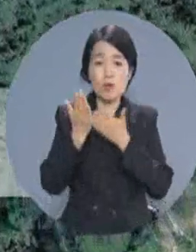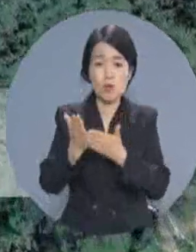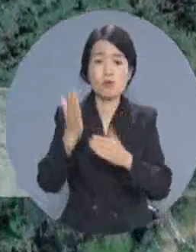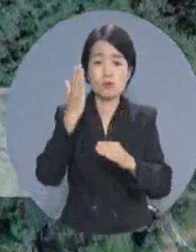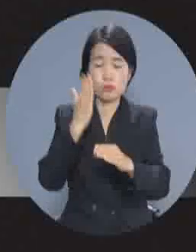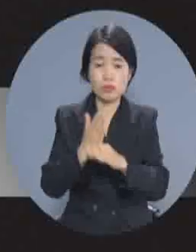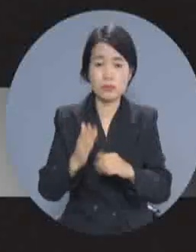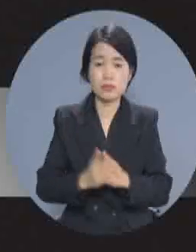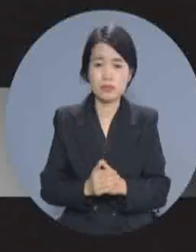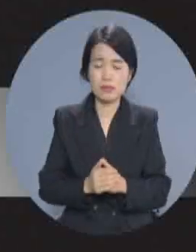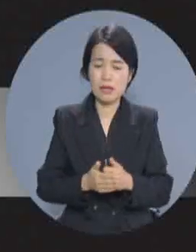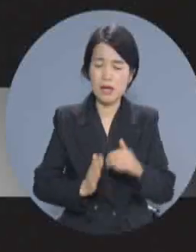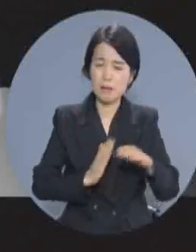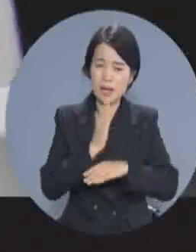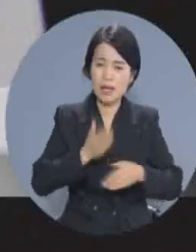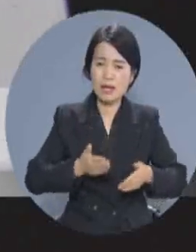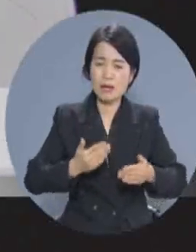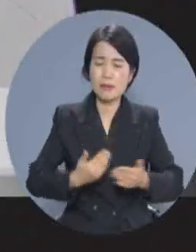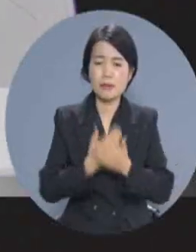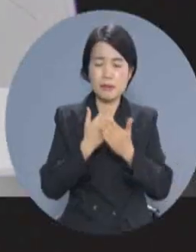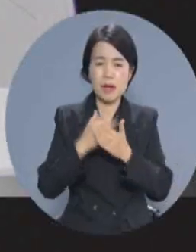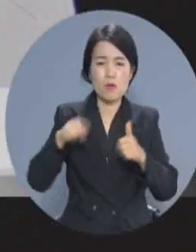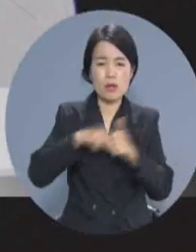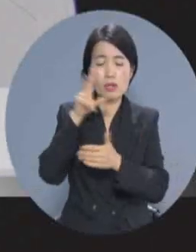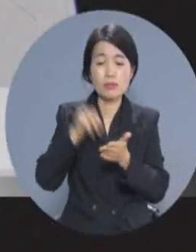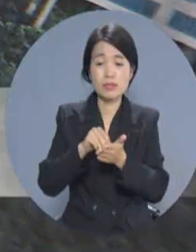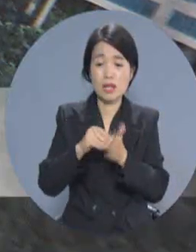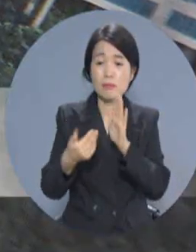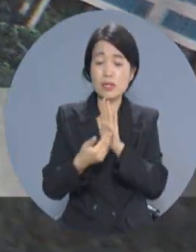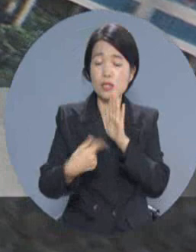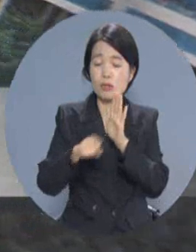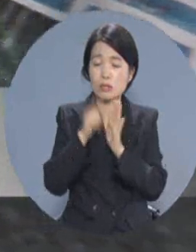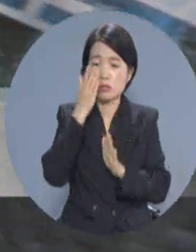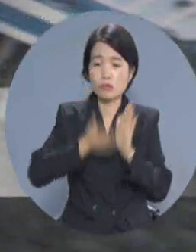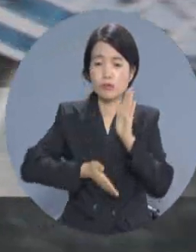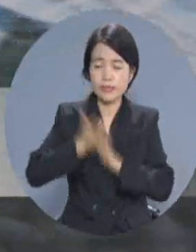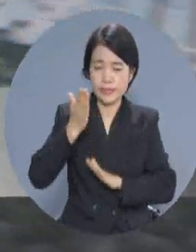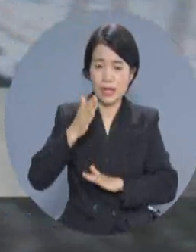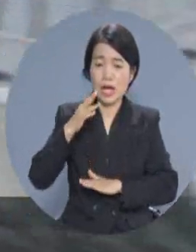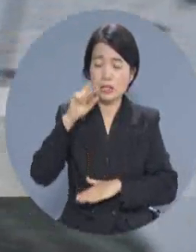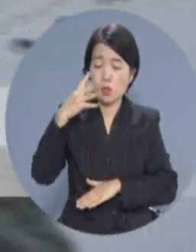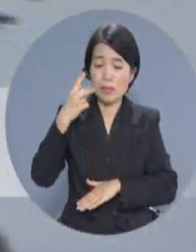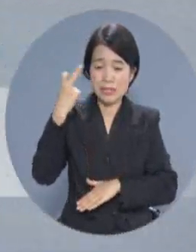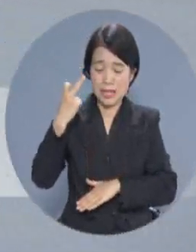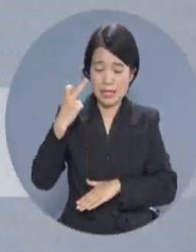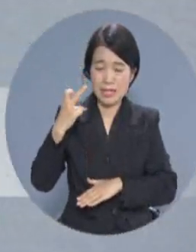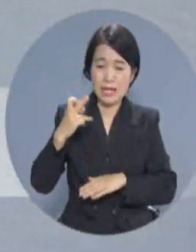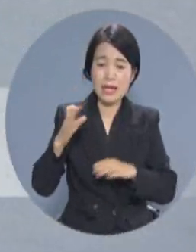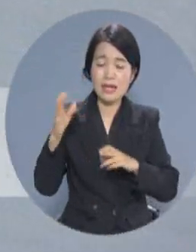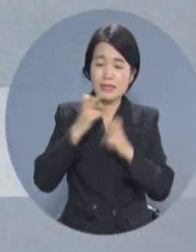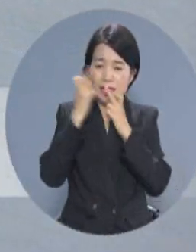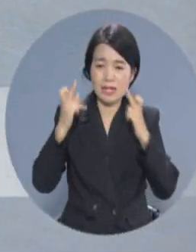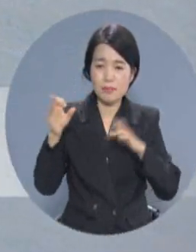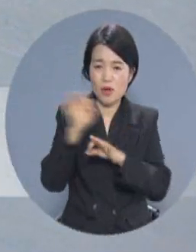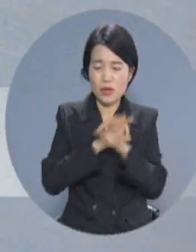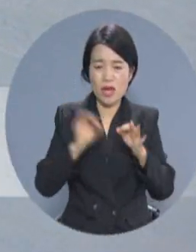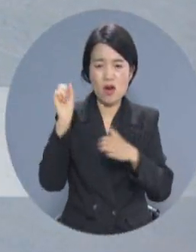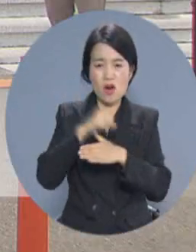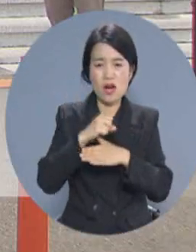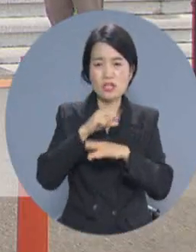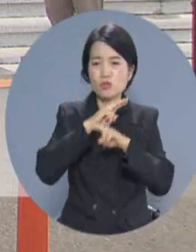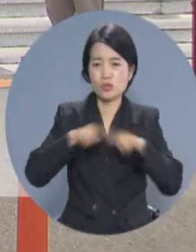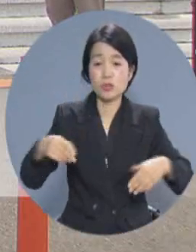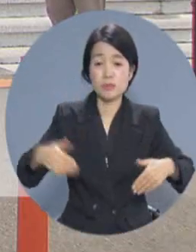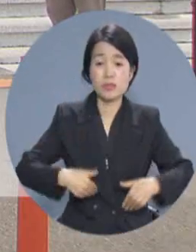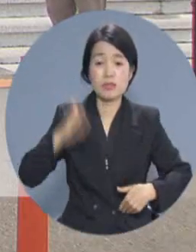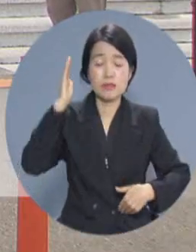것이라며 난개발과 환경 문제를 막기 위해서라도 여수시가 소미산 산림 경영인가를 취소해야 한다고